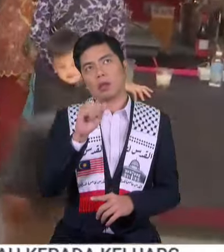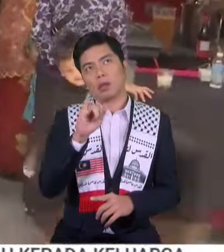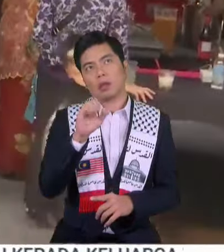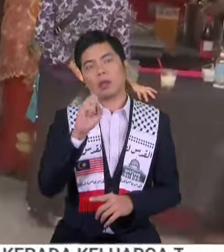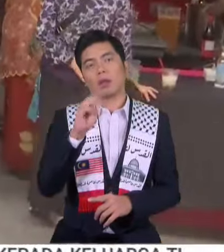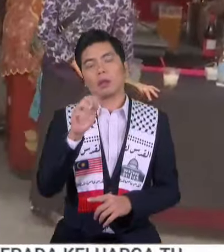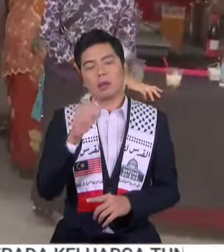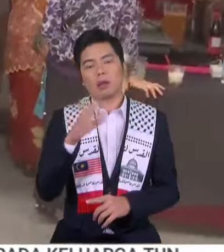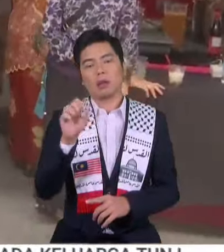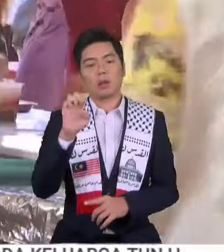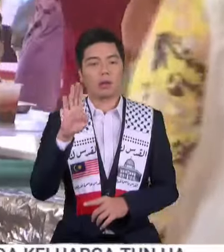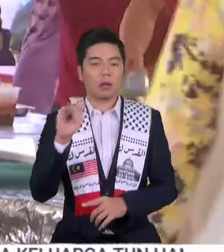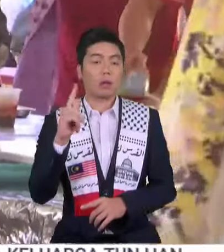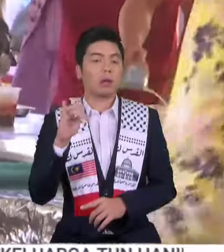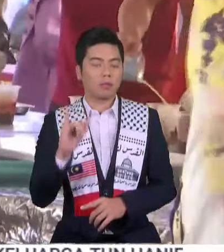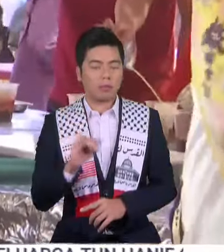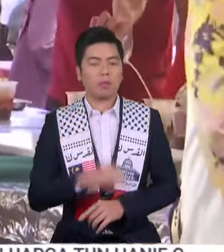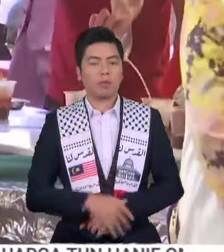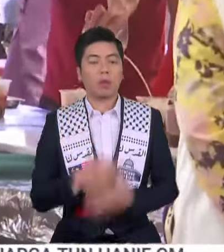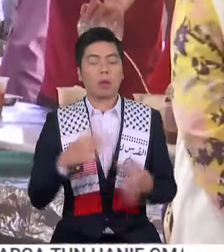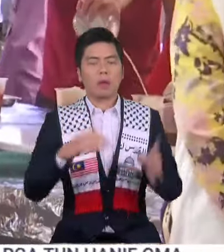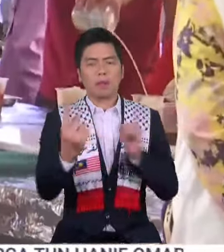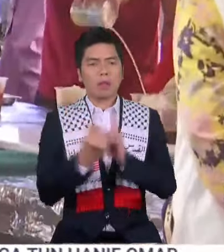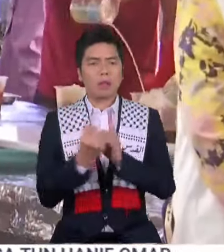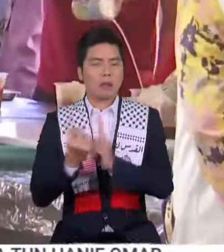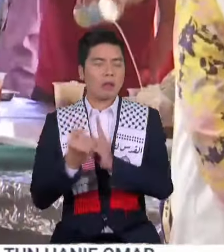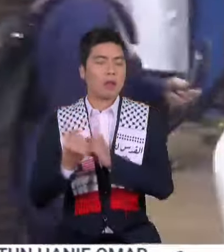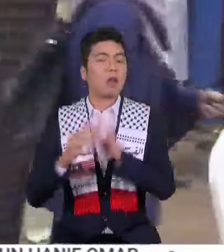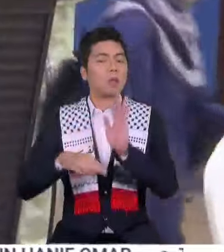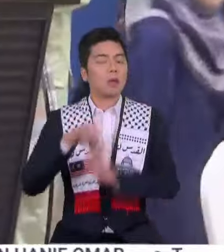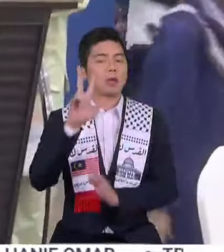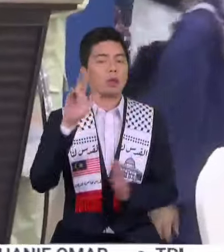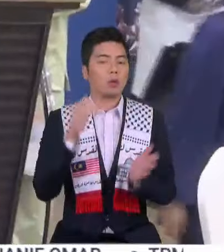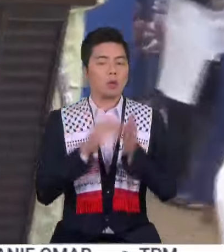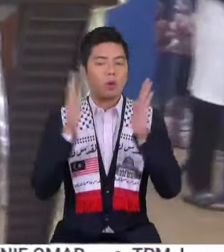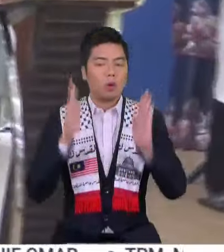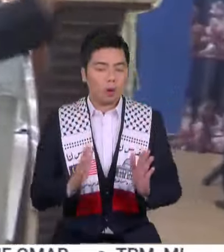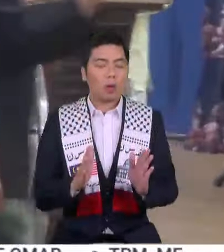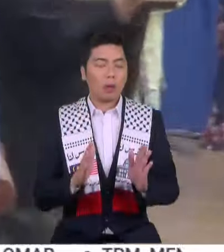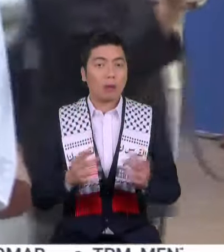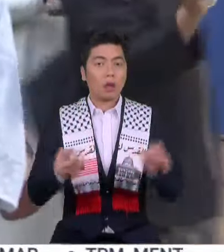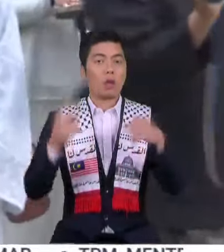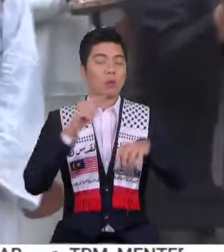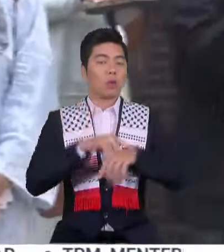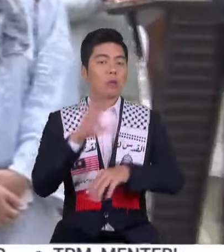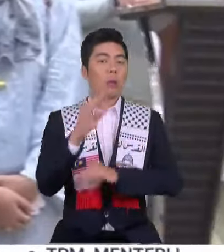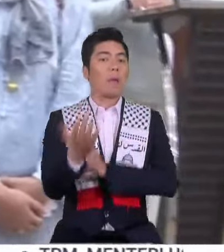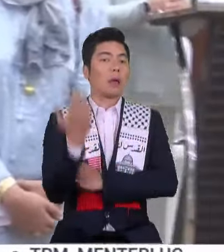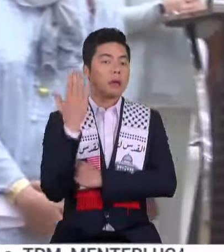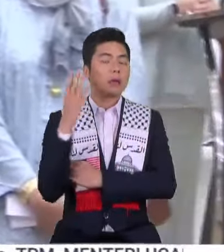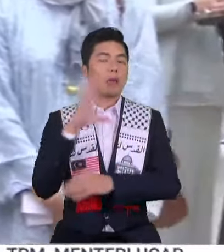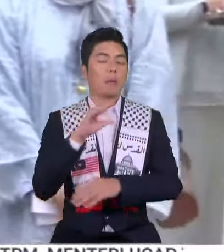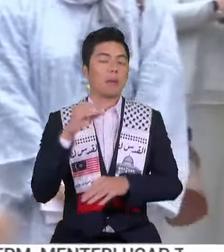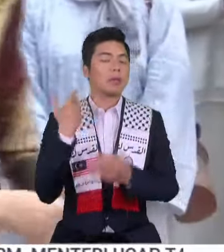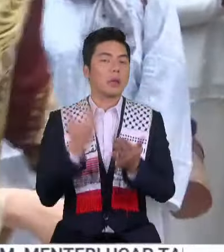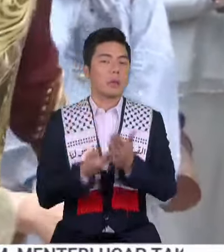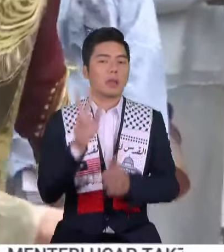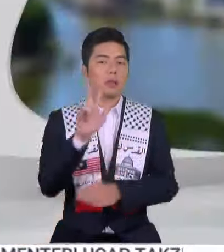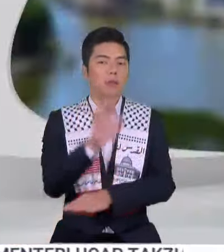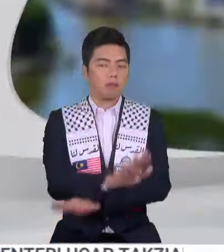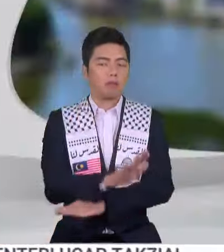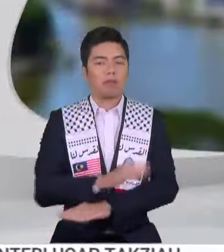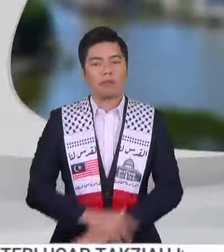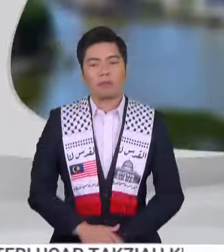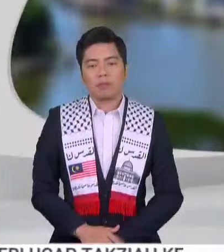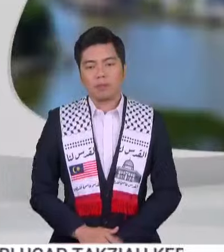itu, beliau turut menyantuni lebih 3,000 golongan sasar yang hadir bermula pukul 9 pagi sehingga 3 petang tadi.